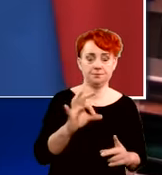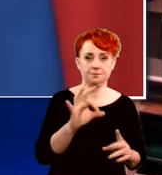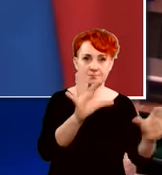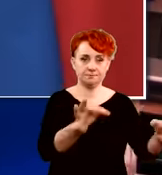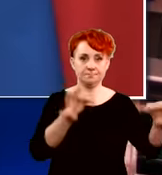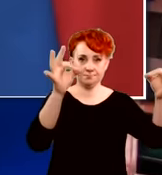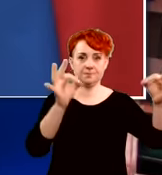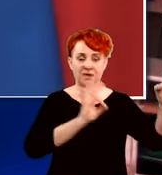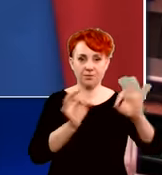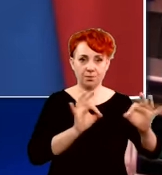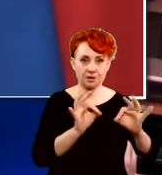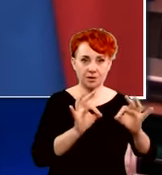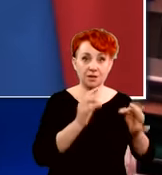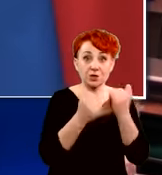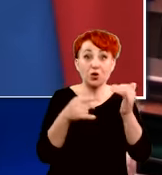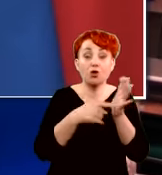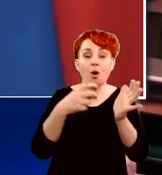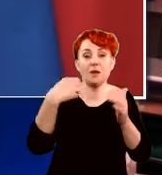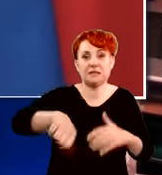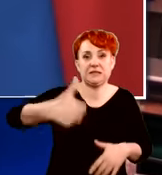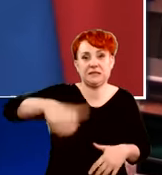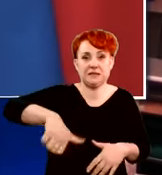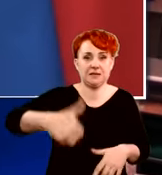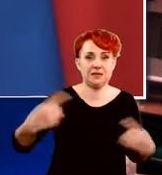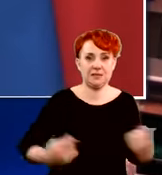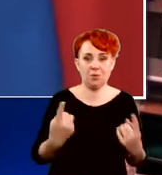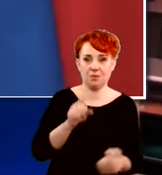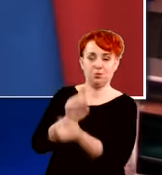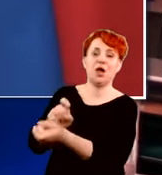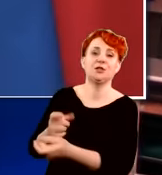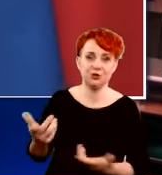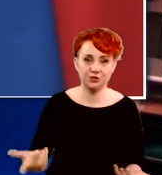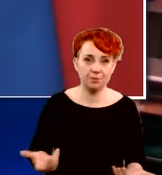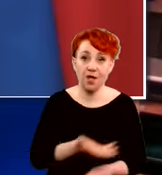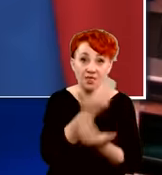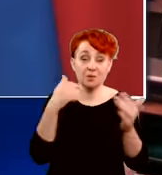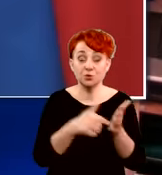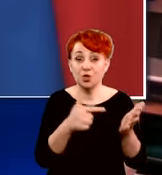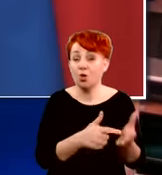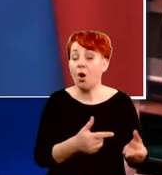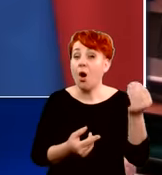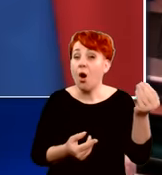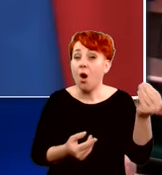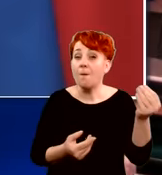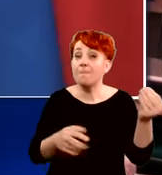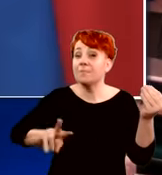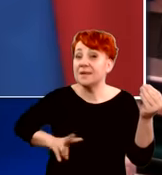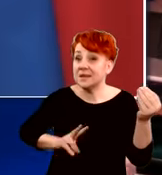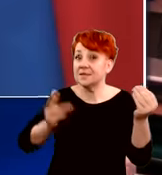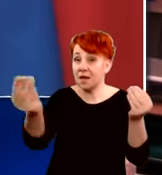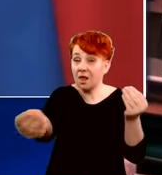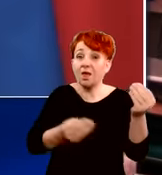było właśnie tą kwestią, którą Sąd Najwyższy kwestionował, bo ja nie wiem, czy ten wyciąg przez pana ministra został doręczony panu